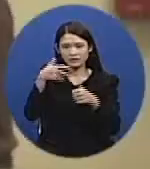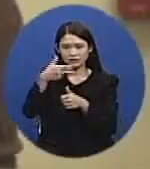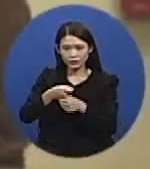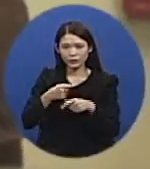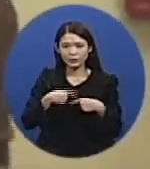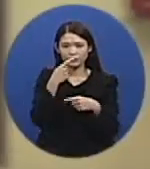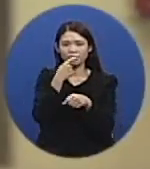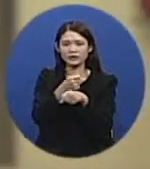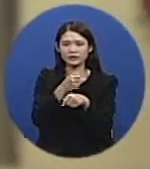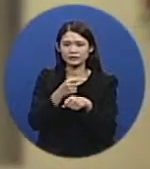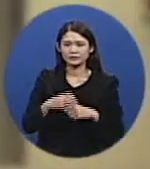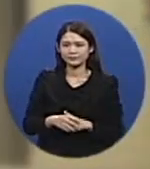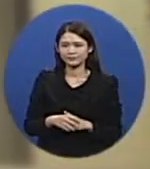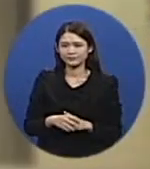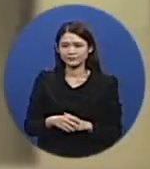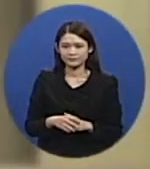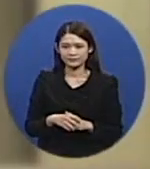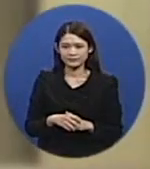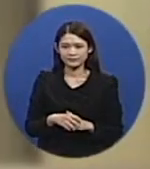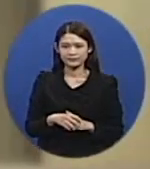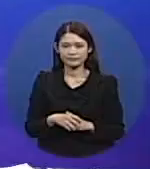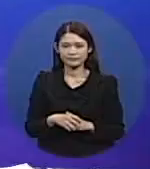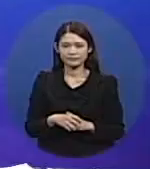방침입니다. 복지TV 뉴스 정유림입니다.